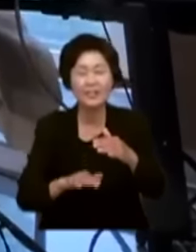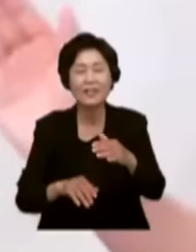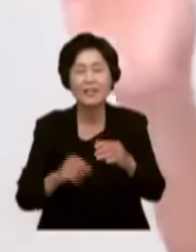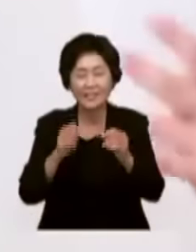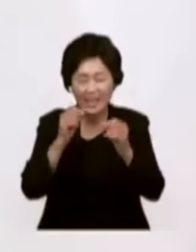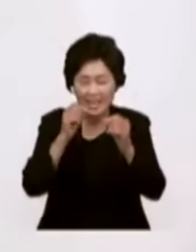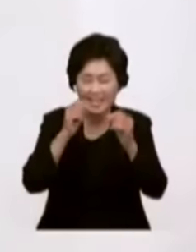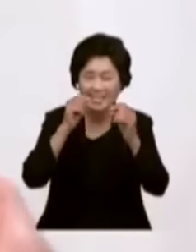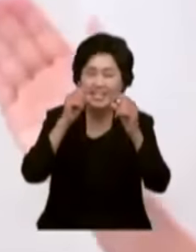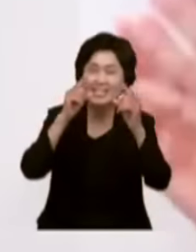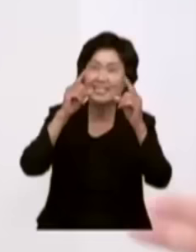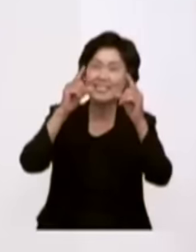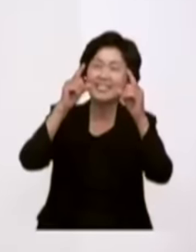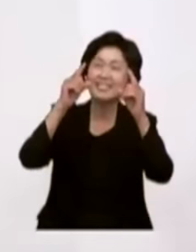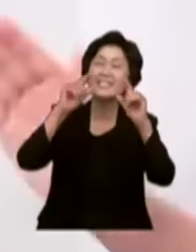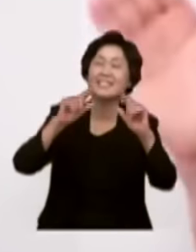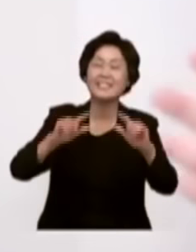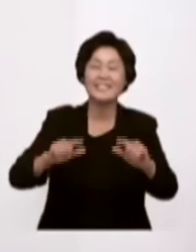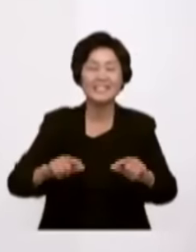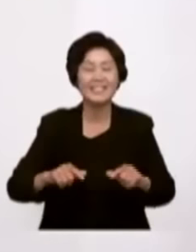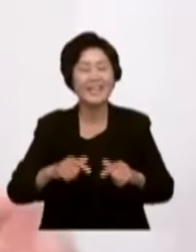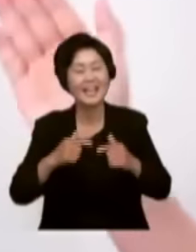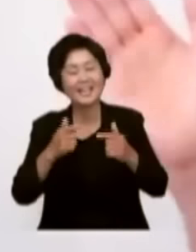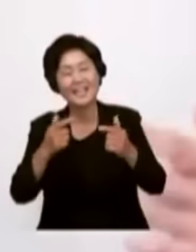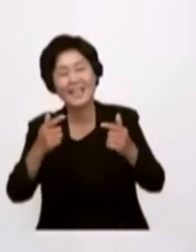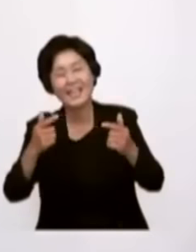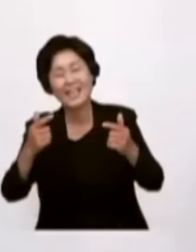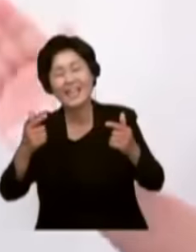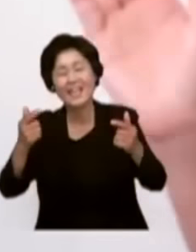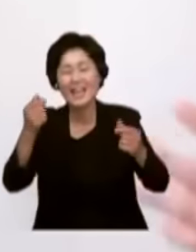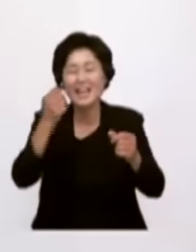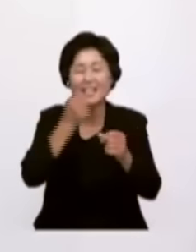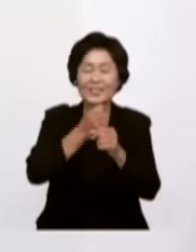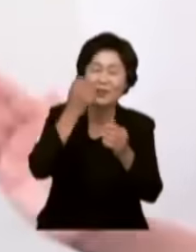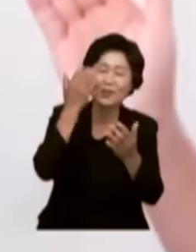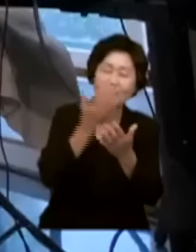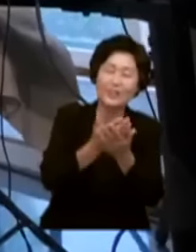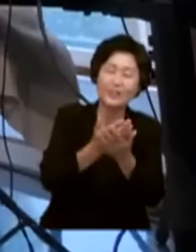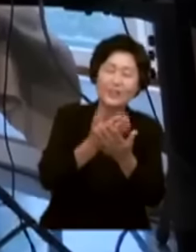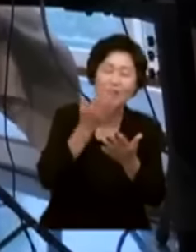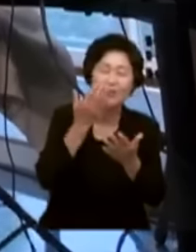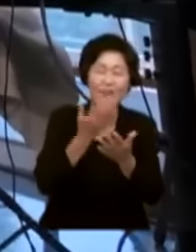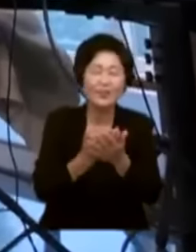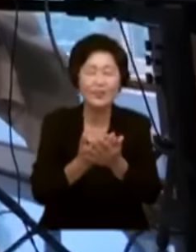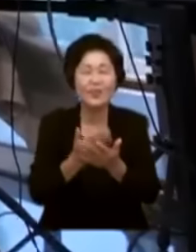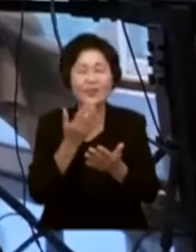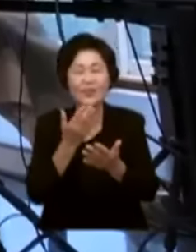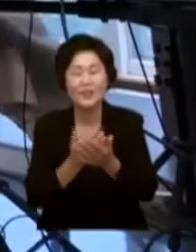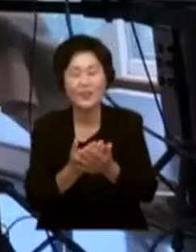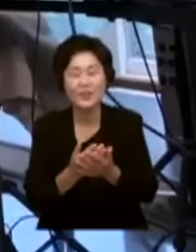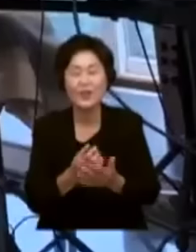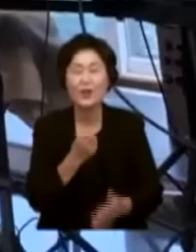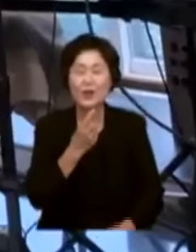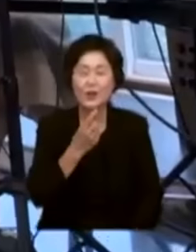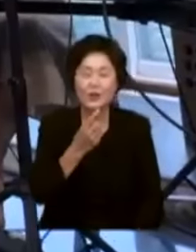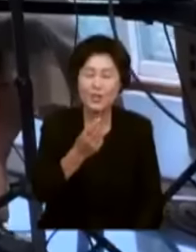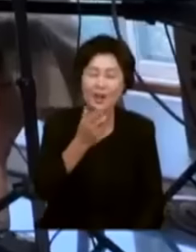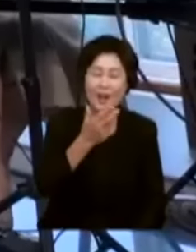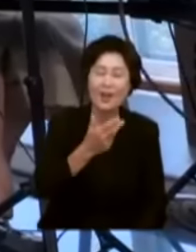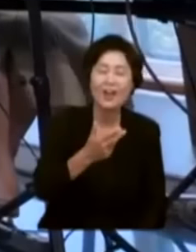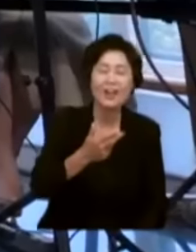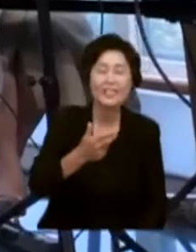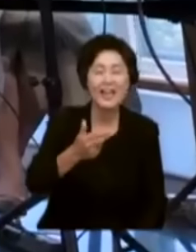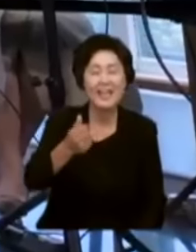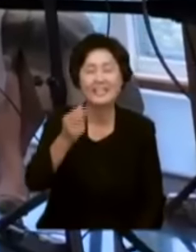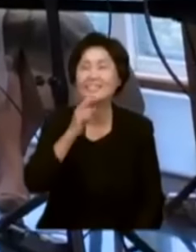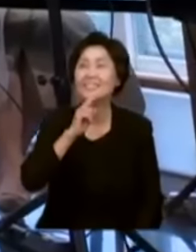꿈속에서 깨이지 않게 하소서 오 주여 한 번 더 오 주여